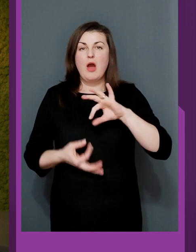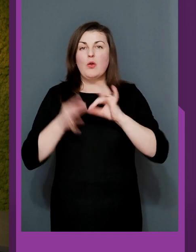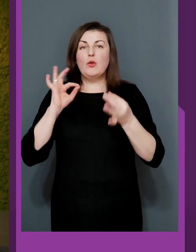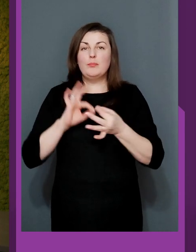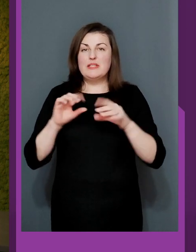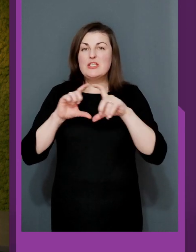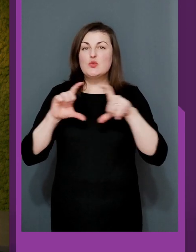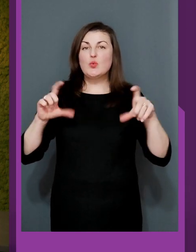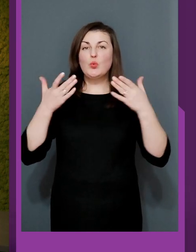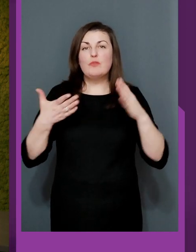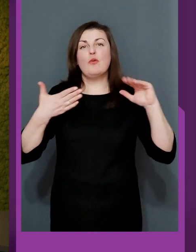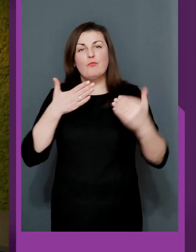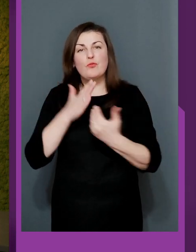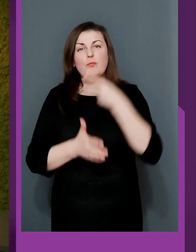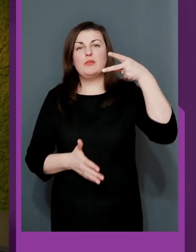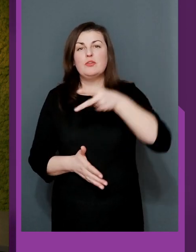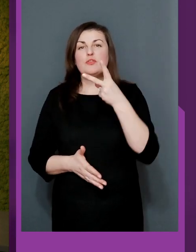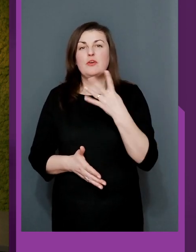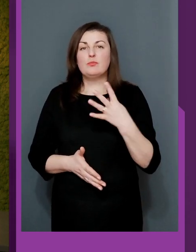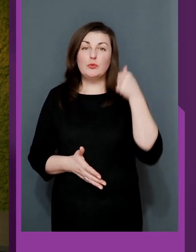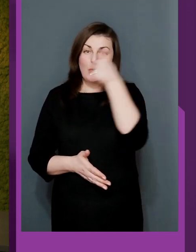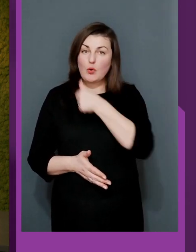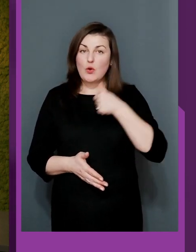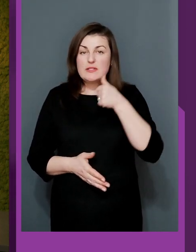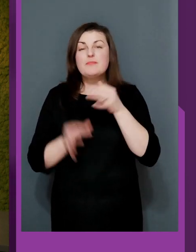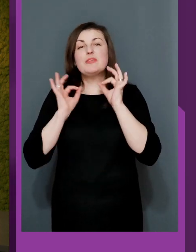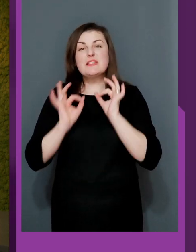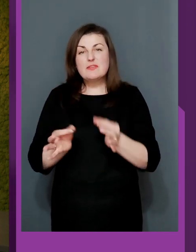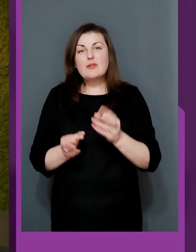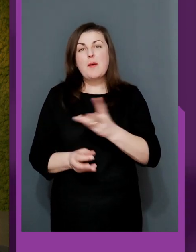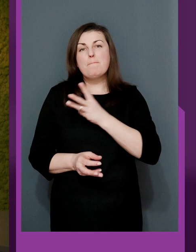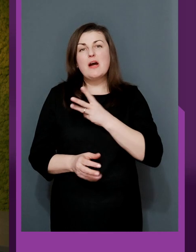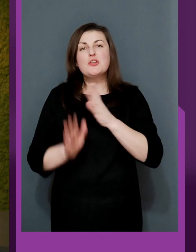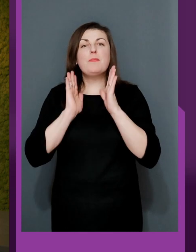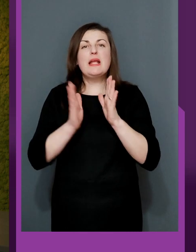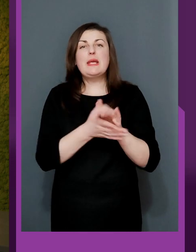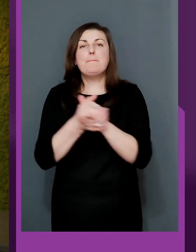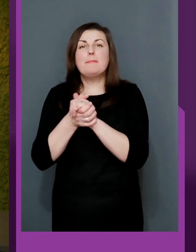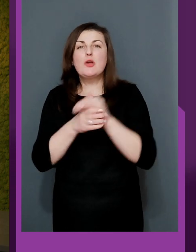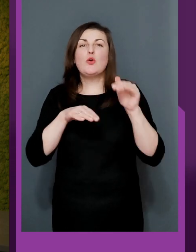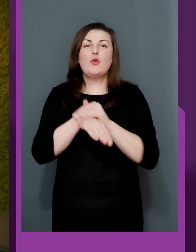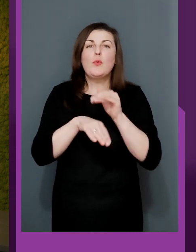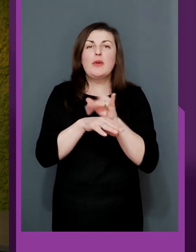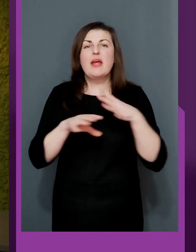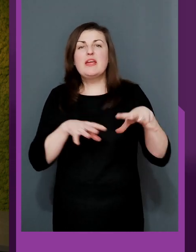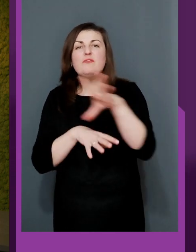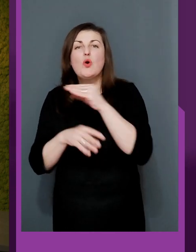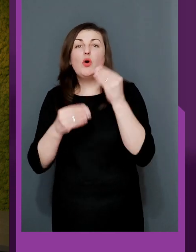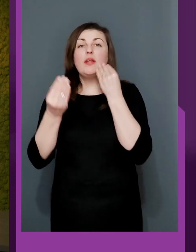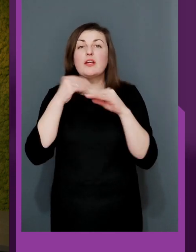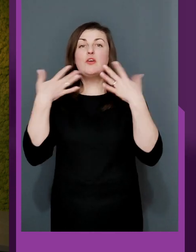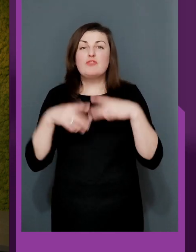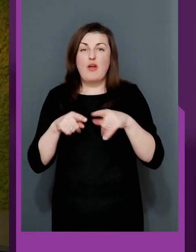паралімпійській студії вже в Новому 2024 році звісно бажаємо тільки миру добра і всього